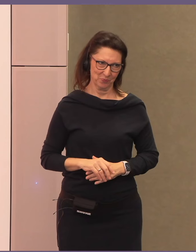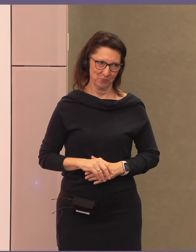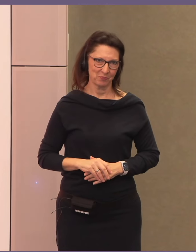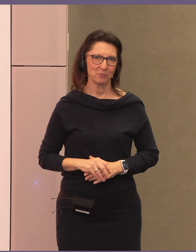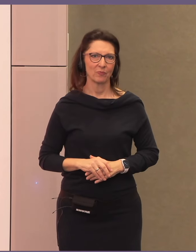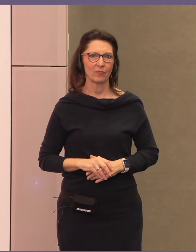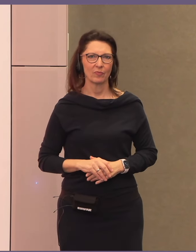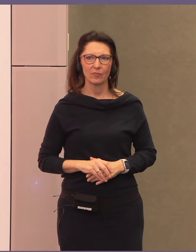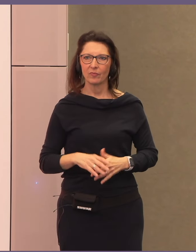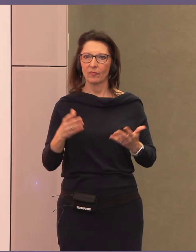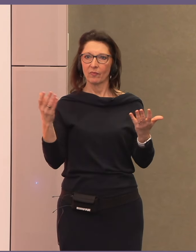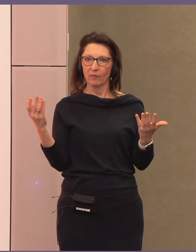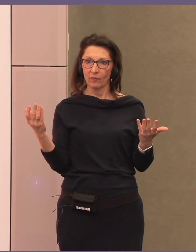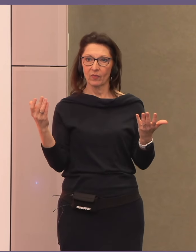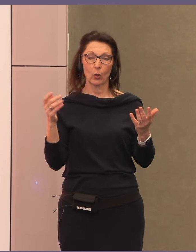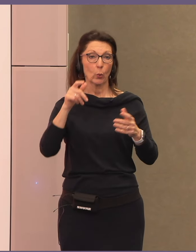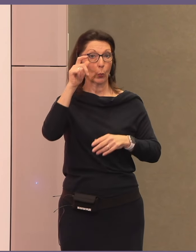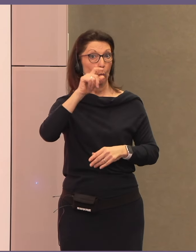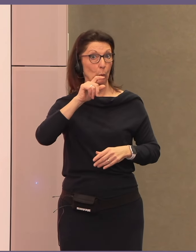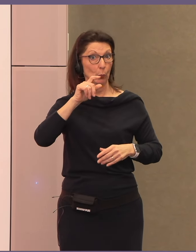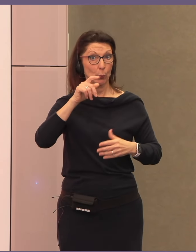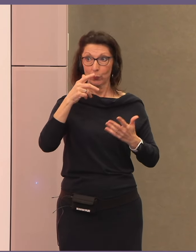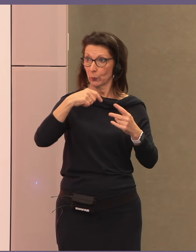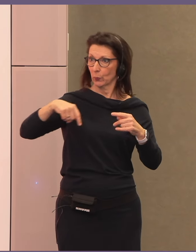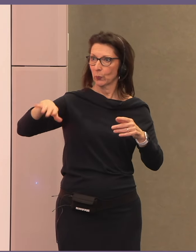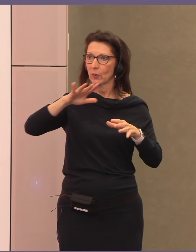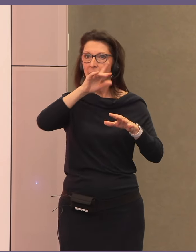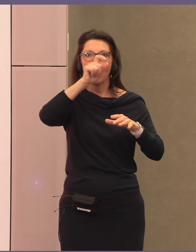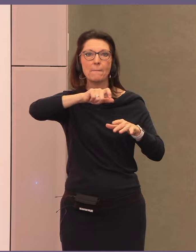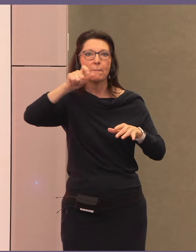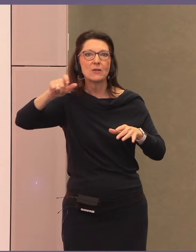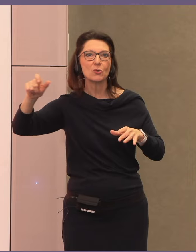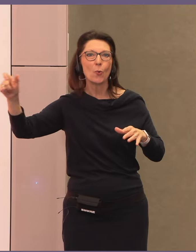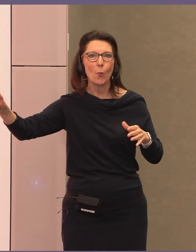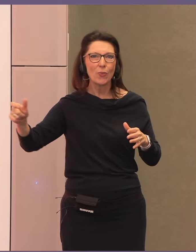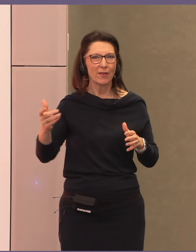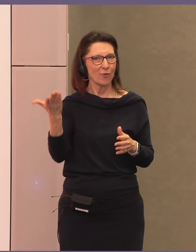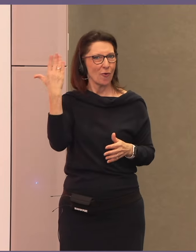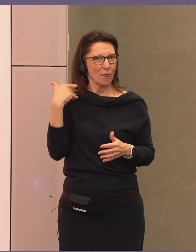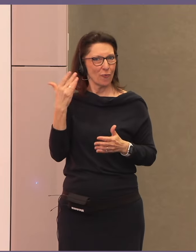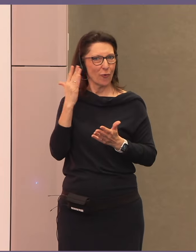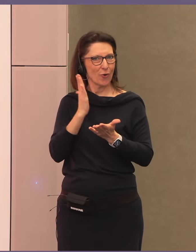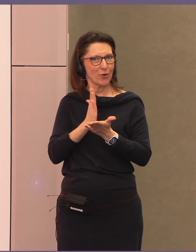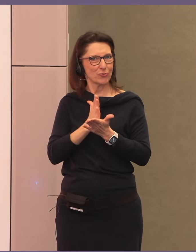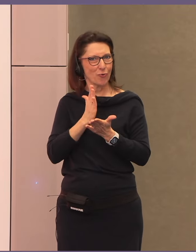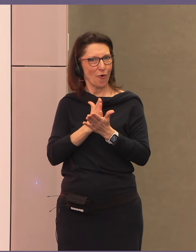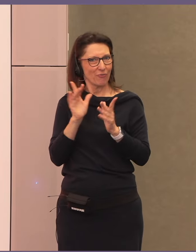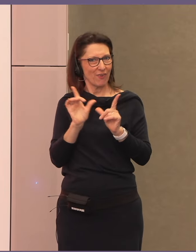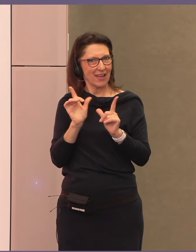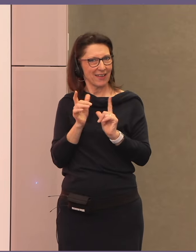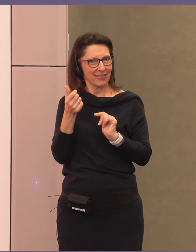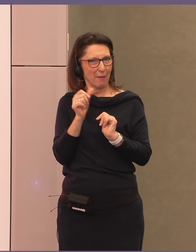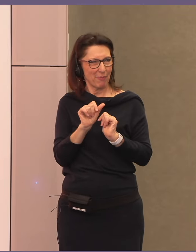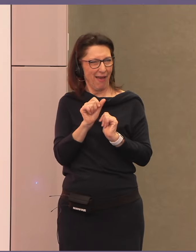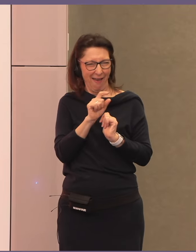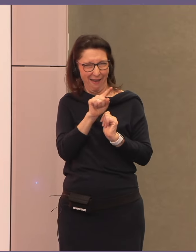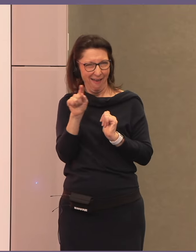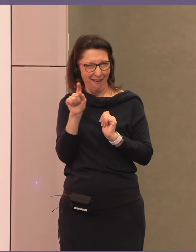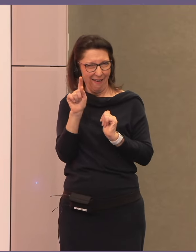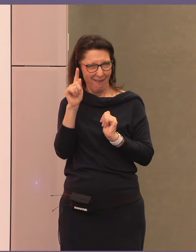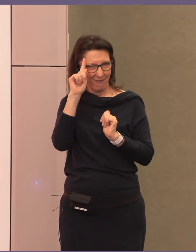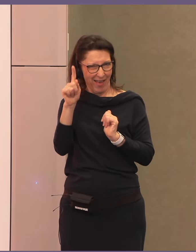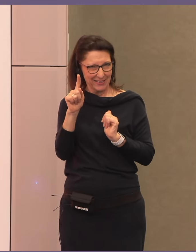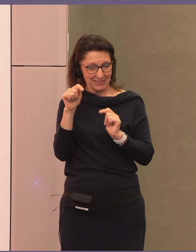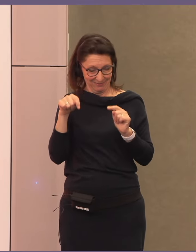Und die, die bei Ihnen, die unter Ihnen, die nicht zum ersten Mal beim Barbara-Pramer-Symposium dabei sind, wissen, es wird ja dann auch im